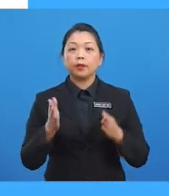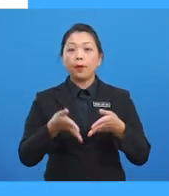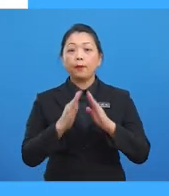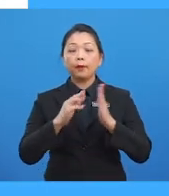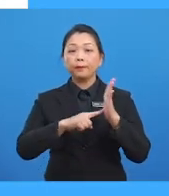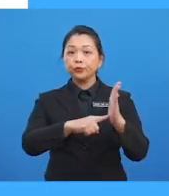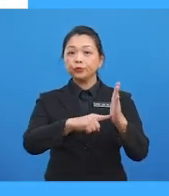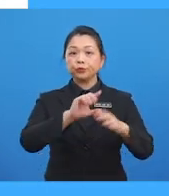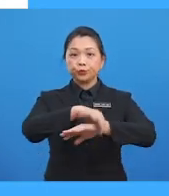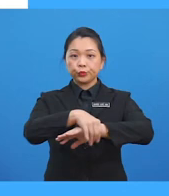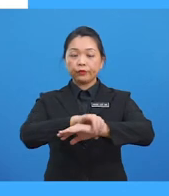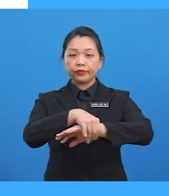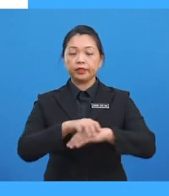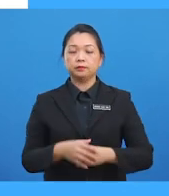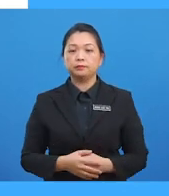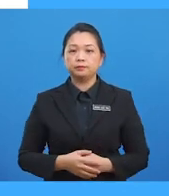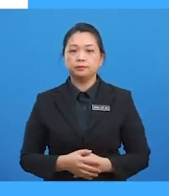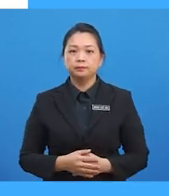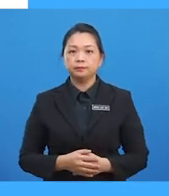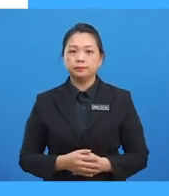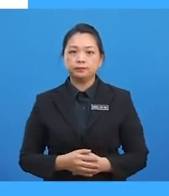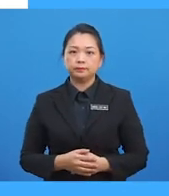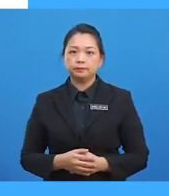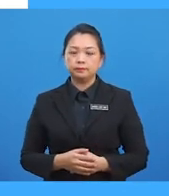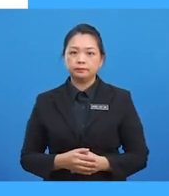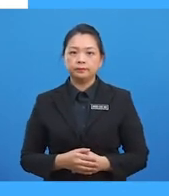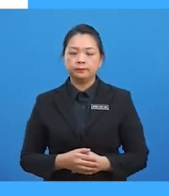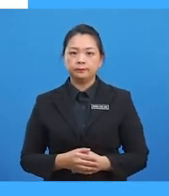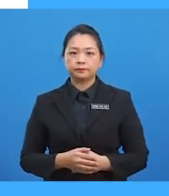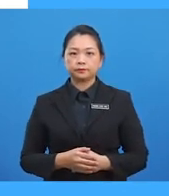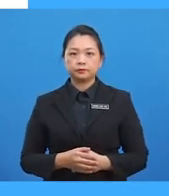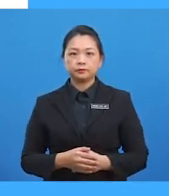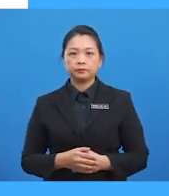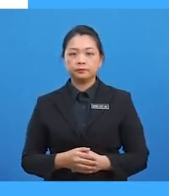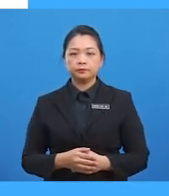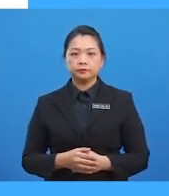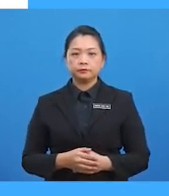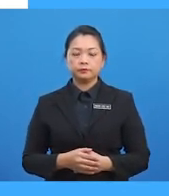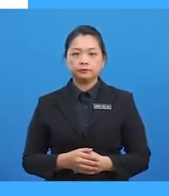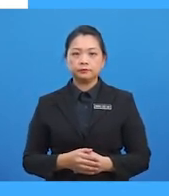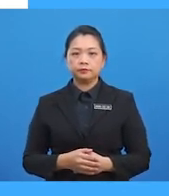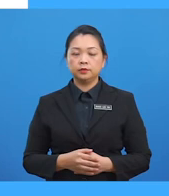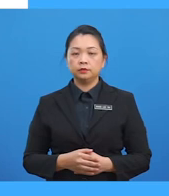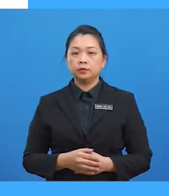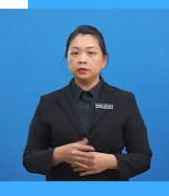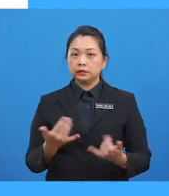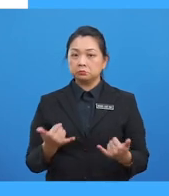petunjuk geografi secara manual. Pertama, pemohon melengkapkan dan menyerahkan